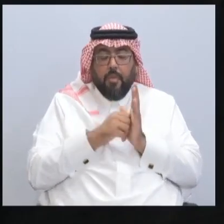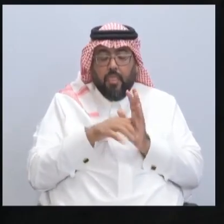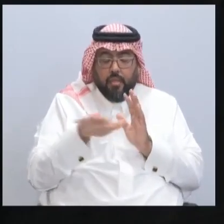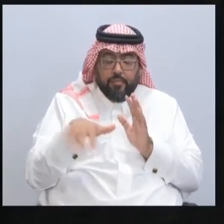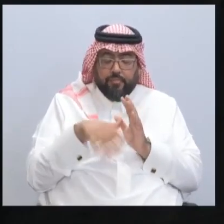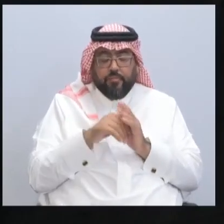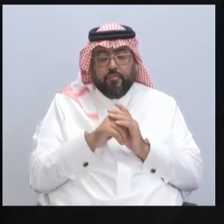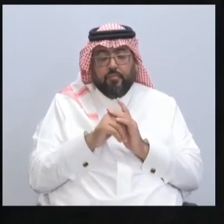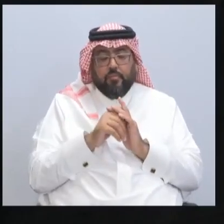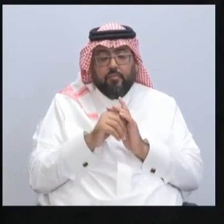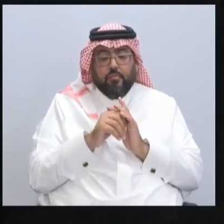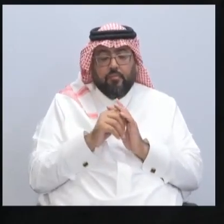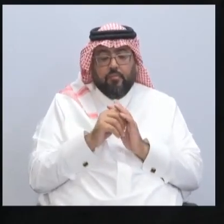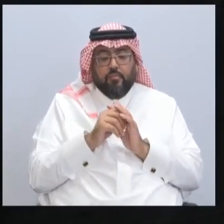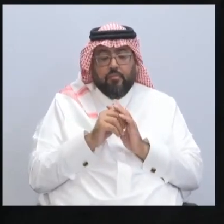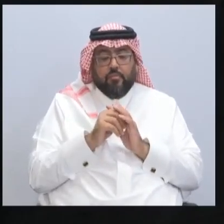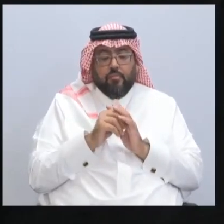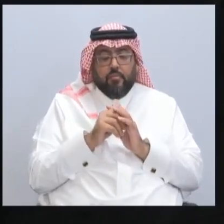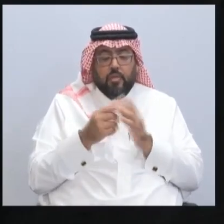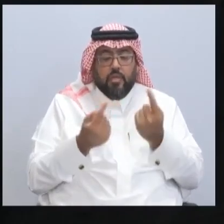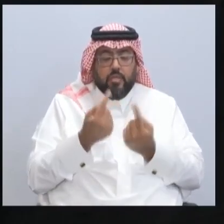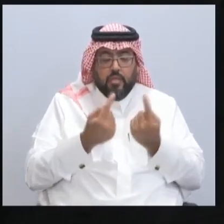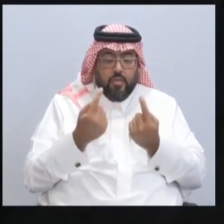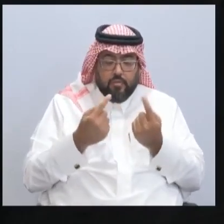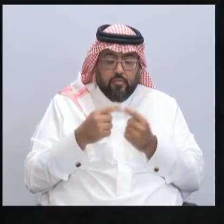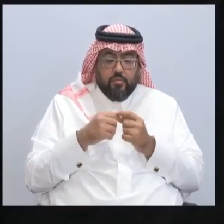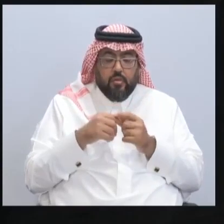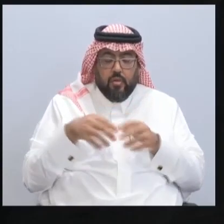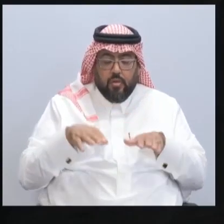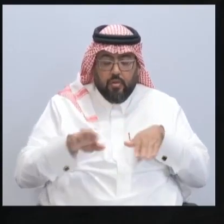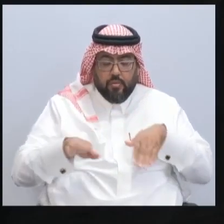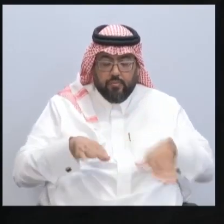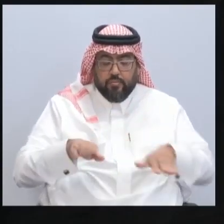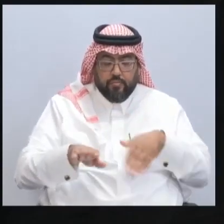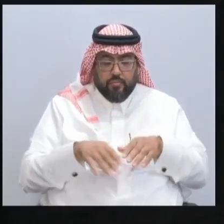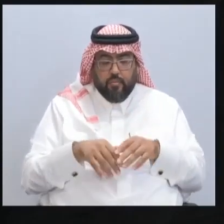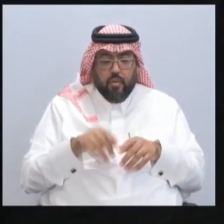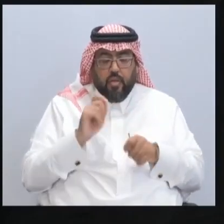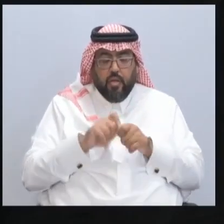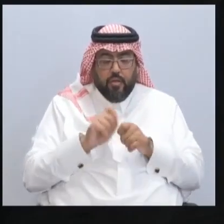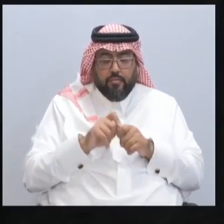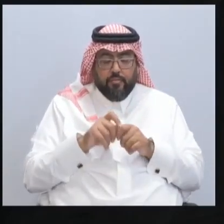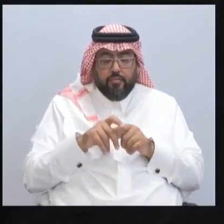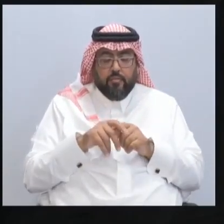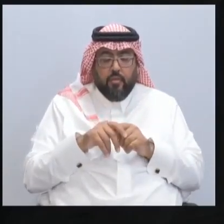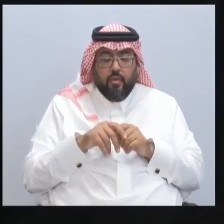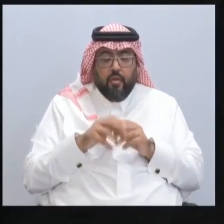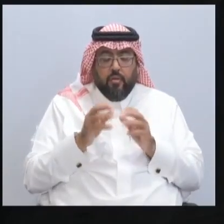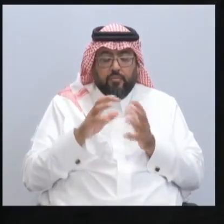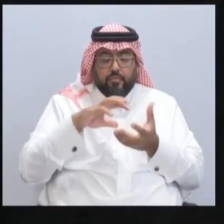المنزليه وادوات الزراعه والاحذيه وكذلك صناعه